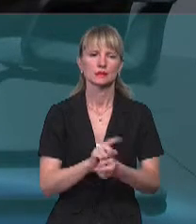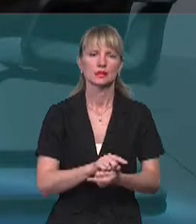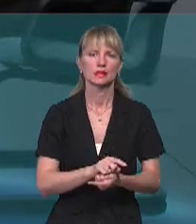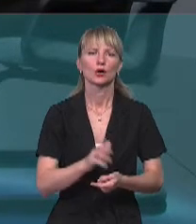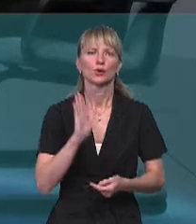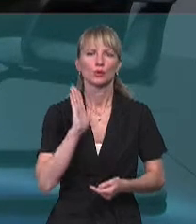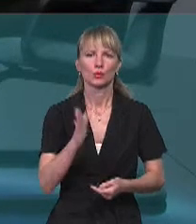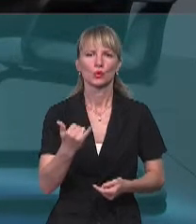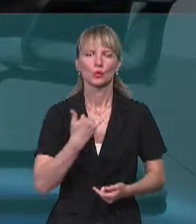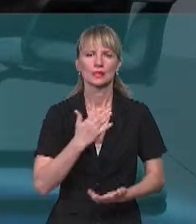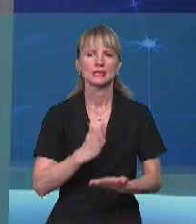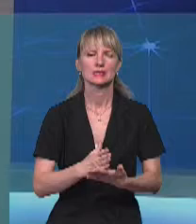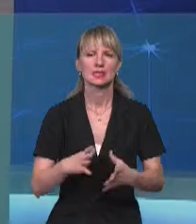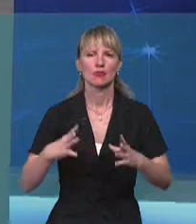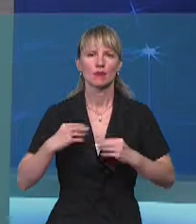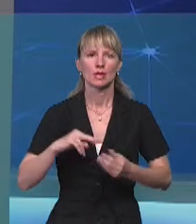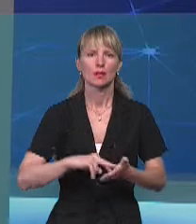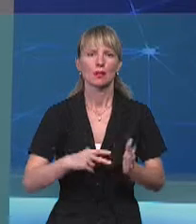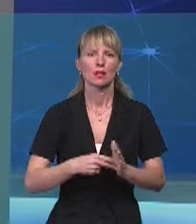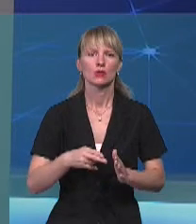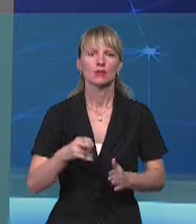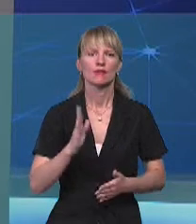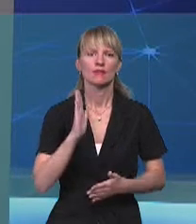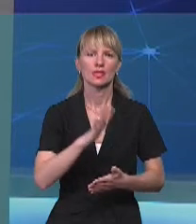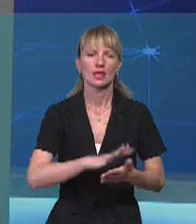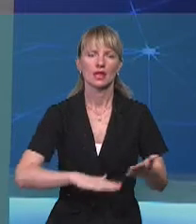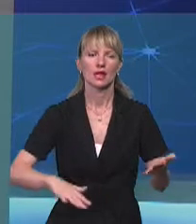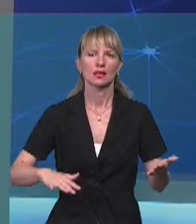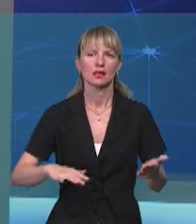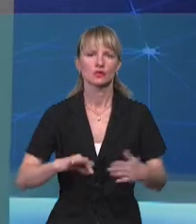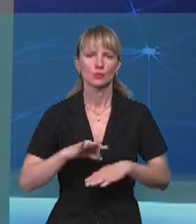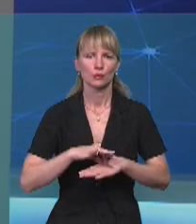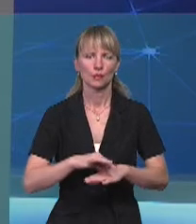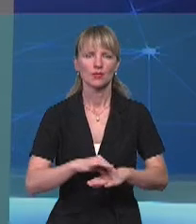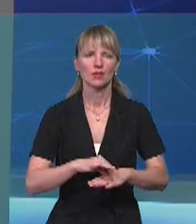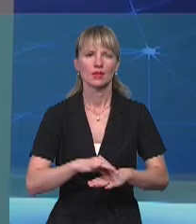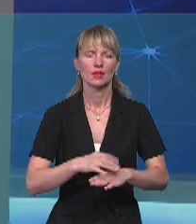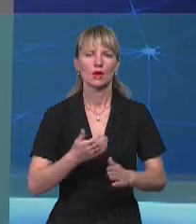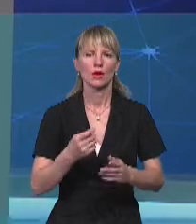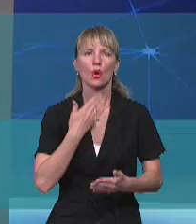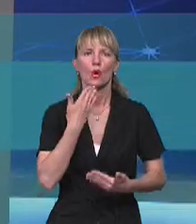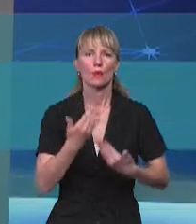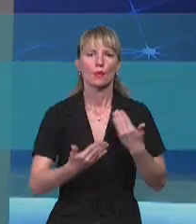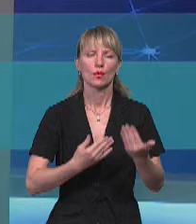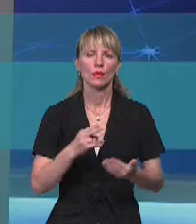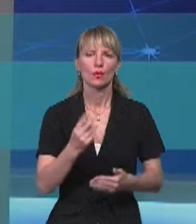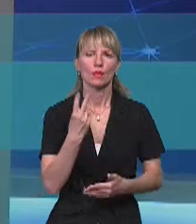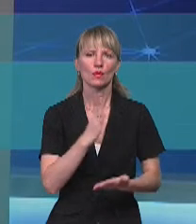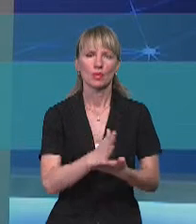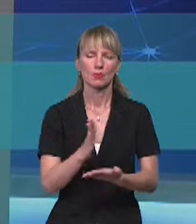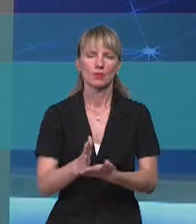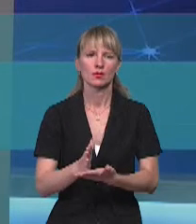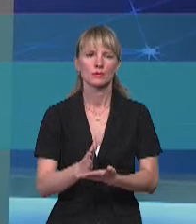Однозначно будет. У нас даже есть совместные планы по дальнейшим проведениям опросов, да, по двум направлениям. У нас